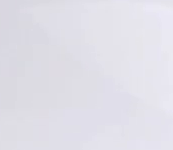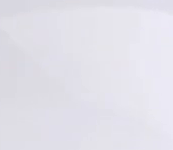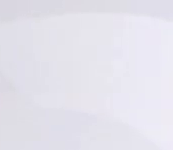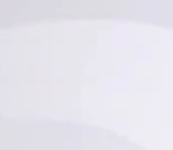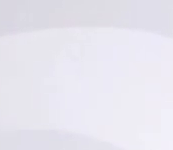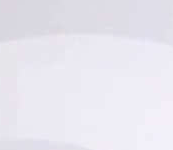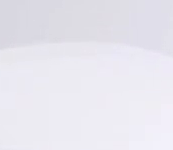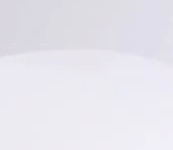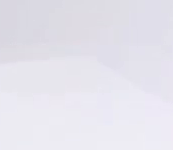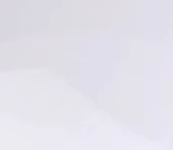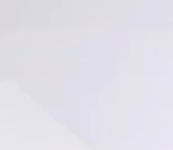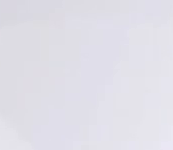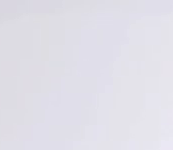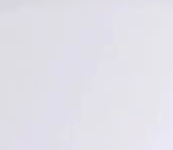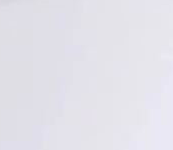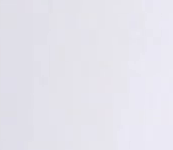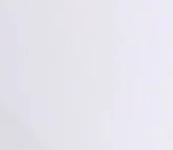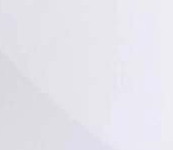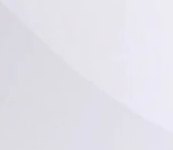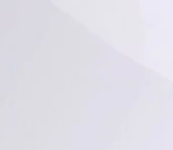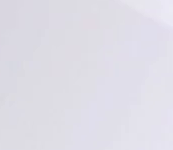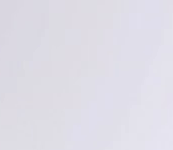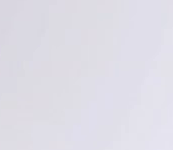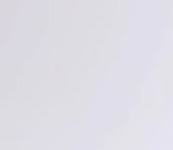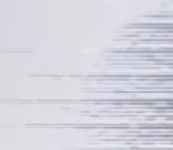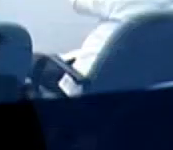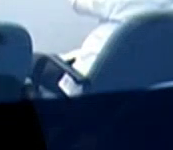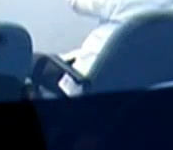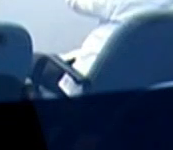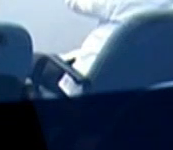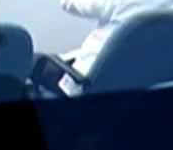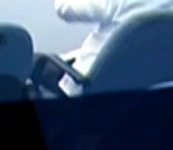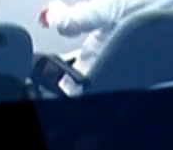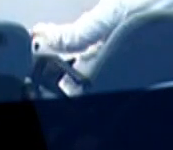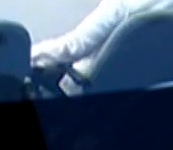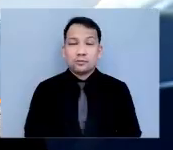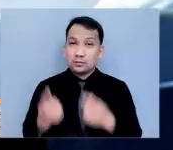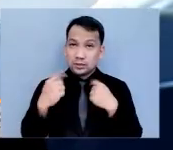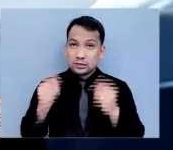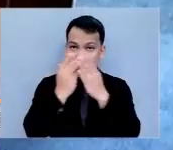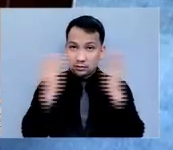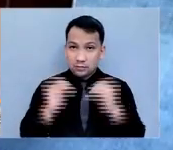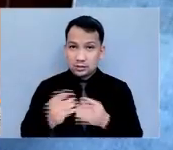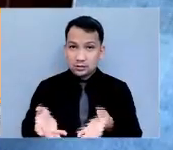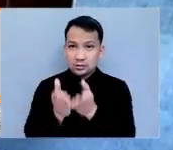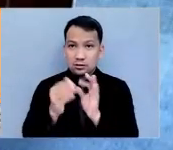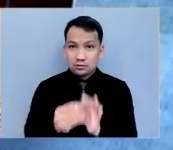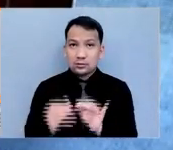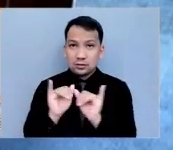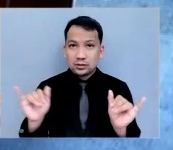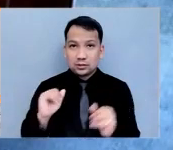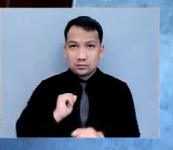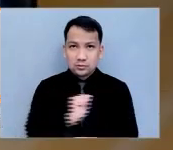tanging si Senadora Rita sa Honteveros lang ang bumoto tutol sa panukala. Sinubukan pa nga siyang kumbinsihin ng mga kapwa senador na